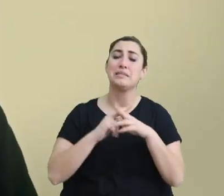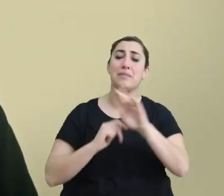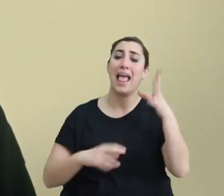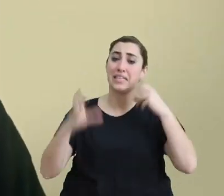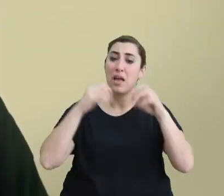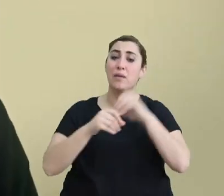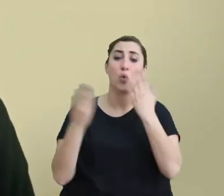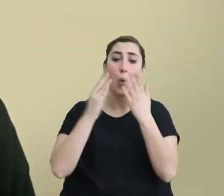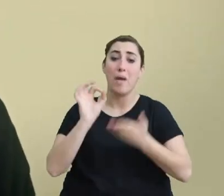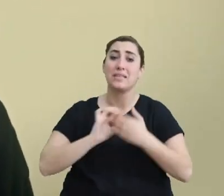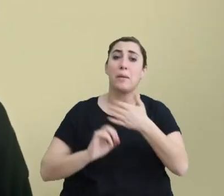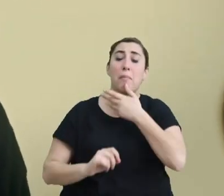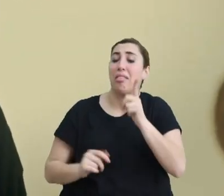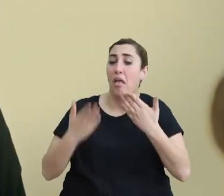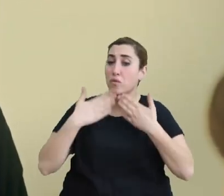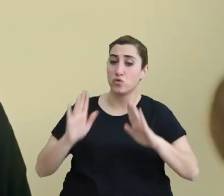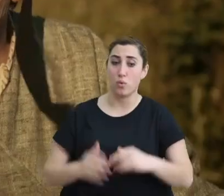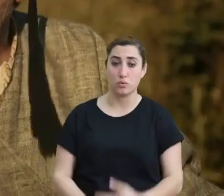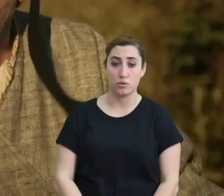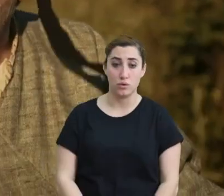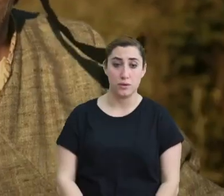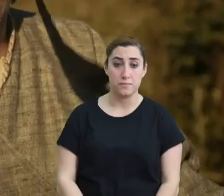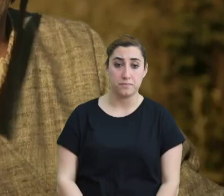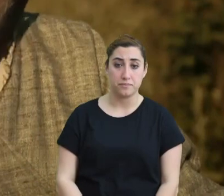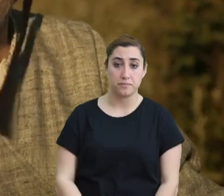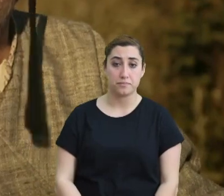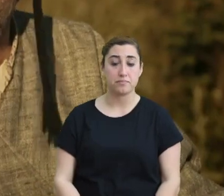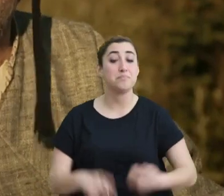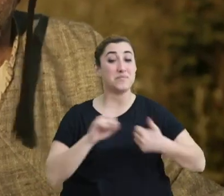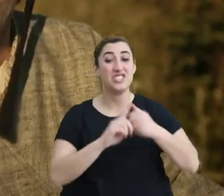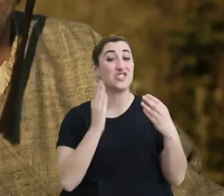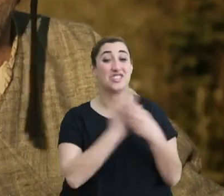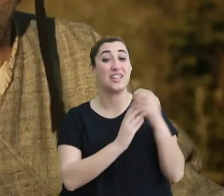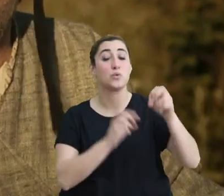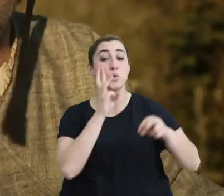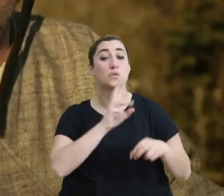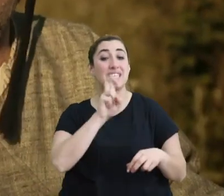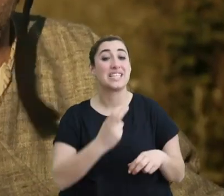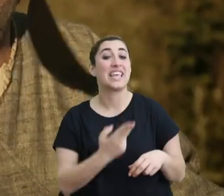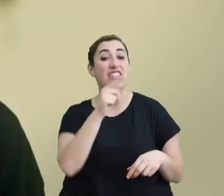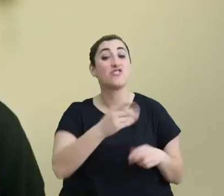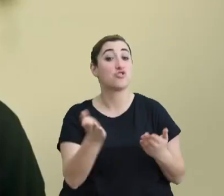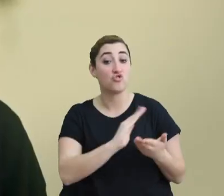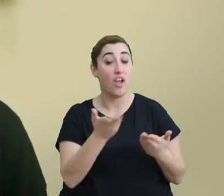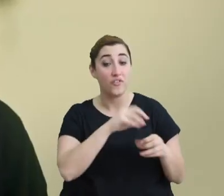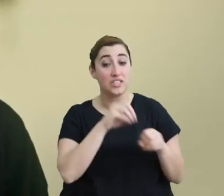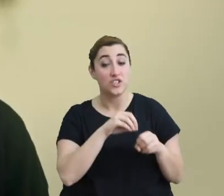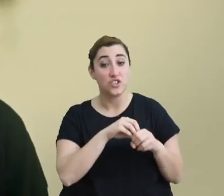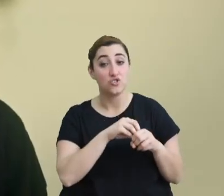ezberlemek için de okuma yazma bilmeye ihtiyaç yoktur. Birinci cildin 387.